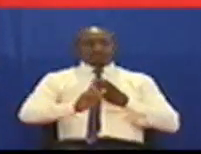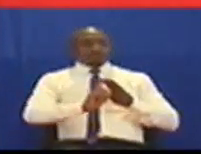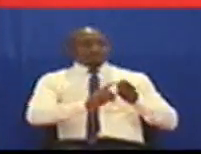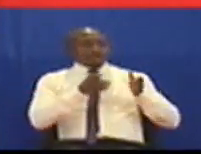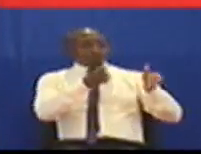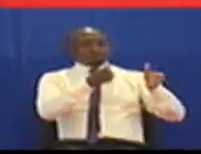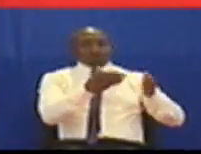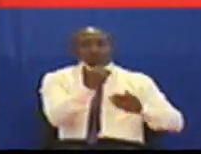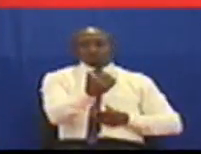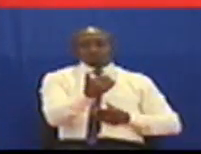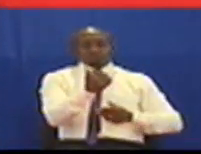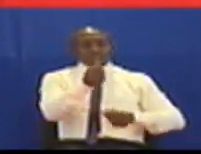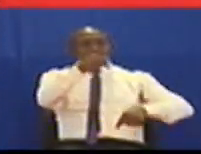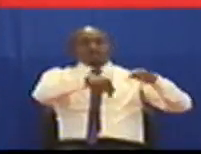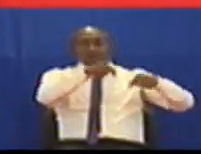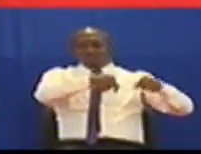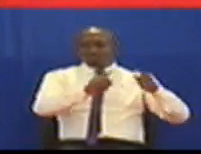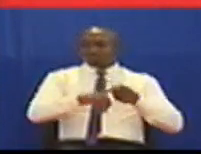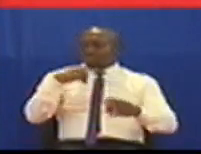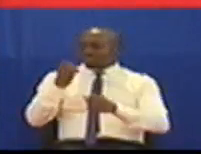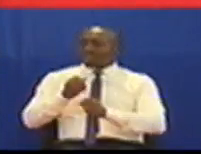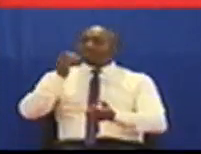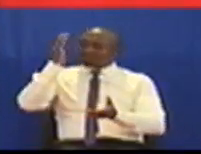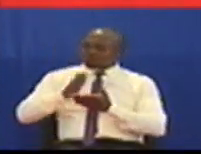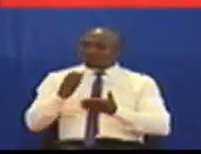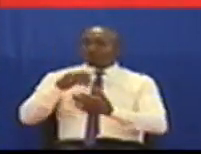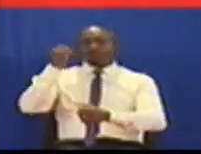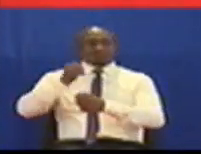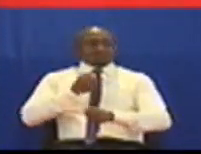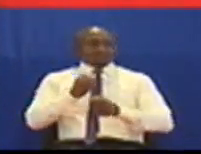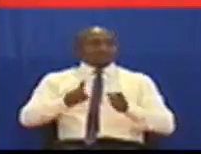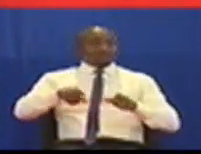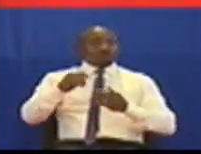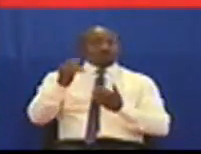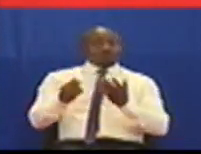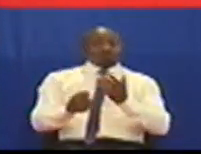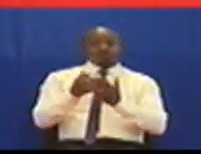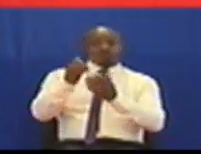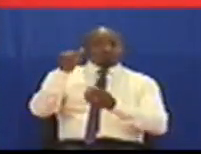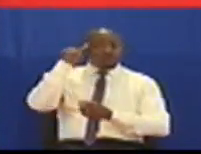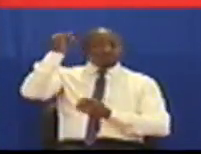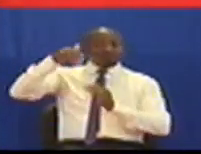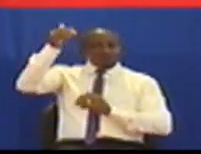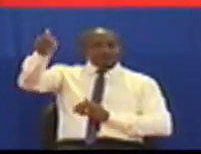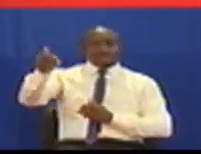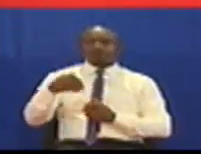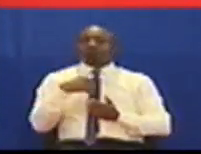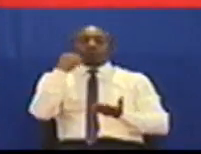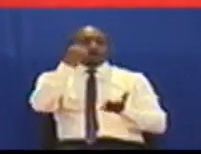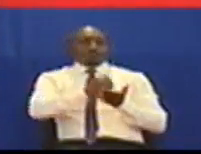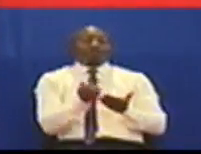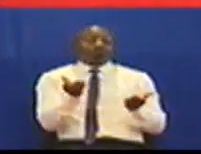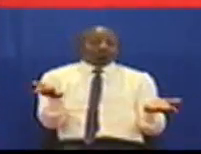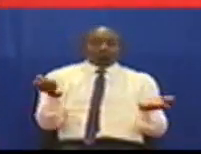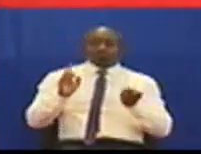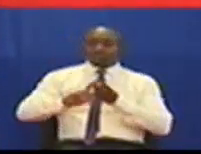watoto wenye ulemavu. Kazi tuliifanya. Lakini kwa ubunifu uliotokea baadaye, tukaamua kwamba basi tuje